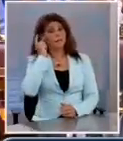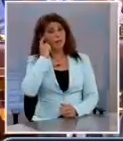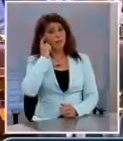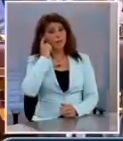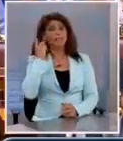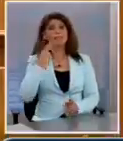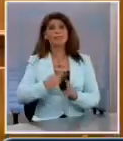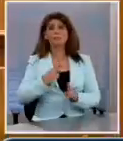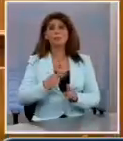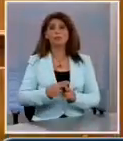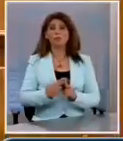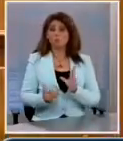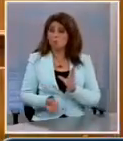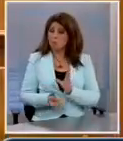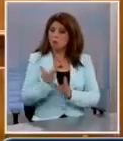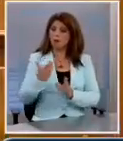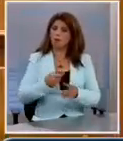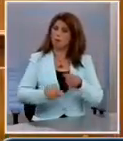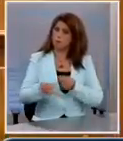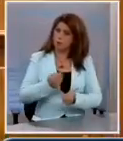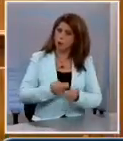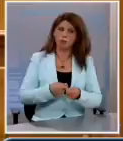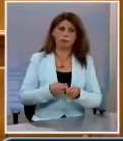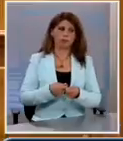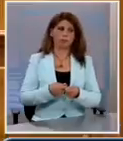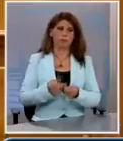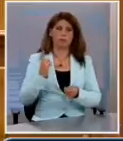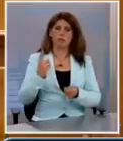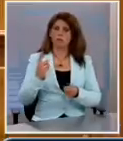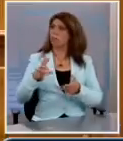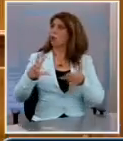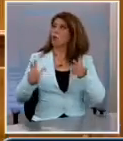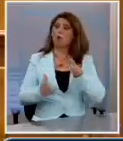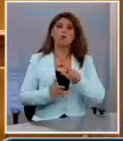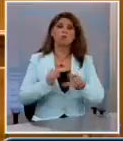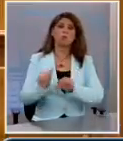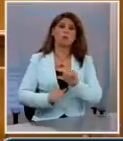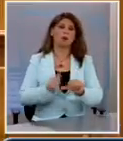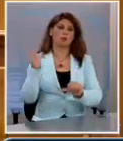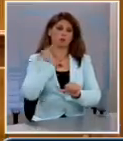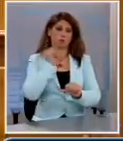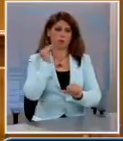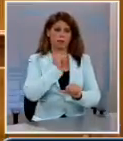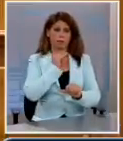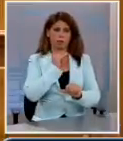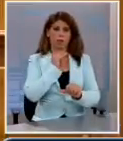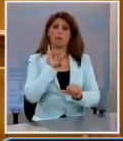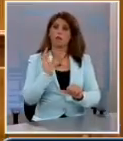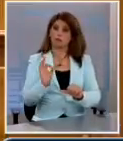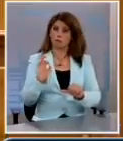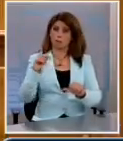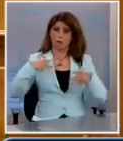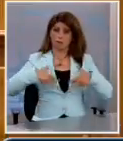τη σημασία της καινοτομίας και της επιχειρηματικότητος σε ένα κόσμο που αλλάζει τόσο γρήγορα. Και φυσικά μια